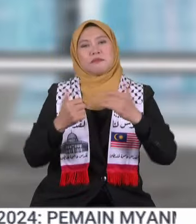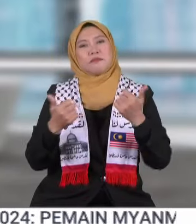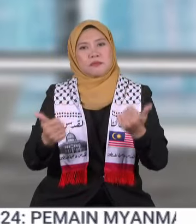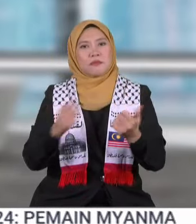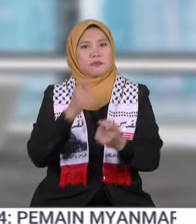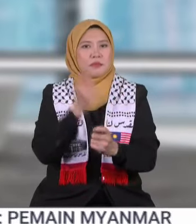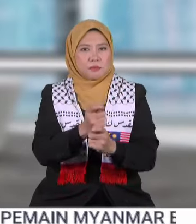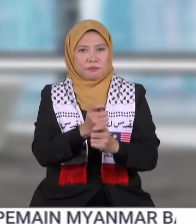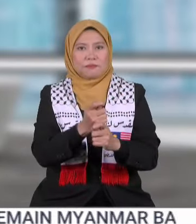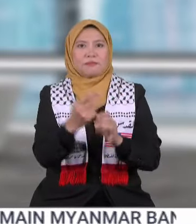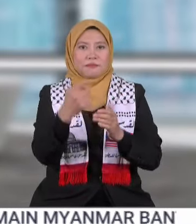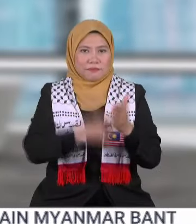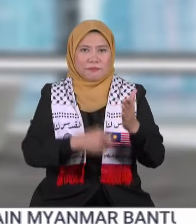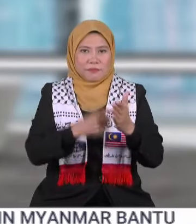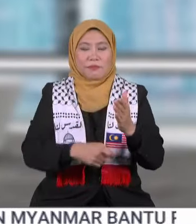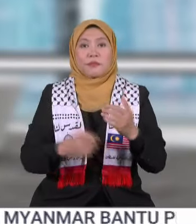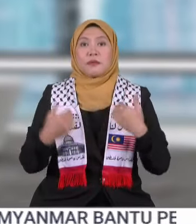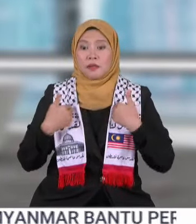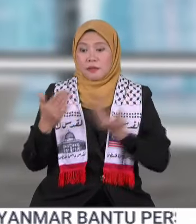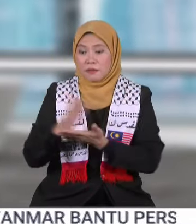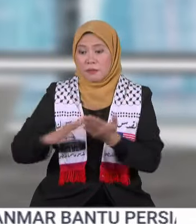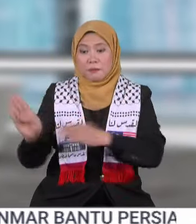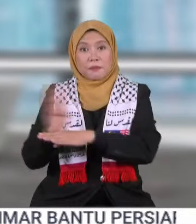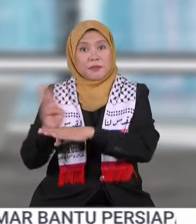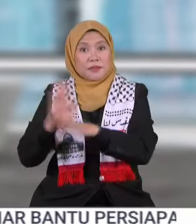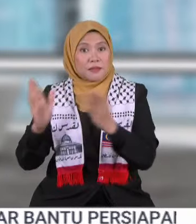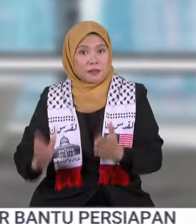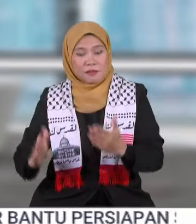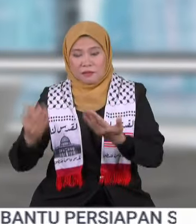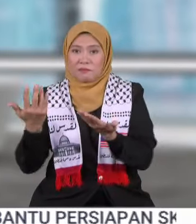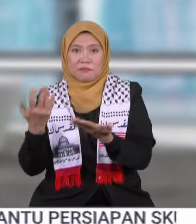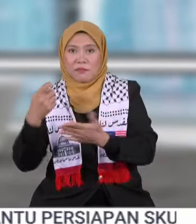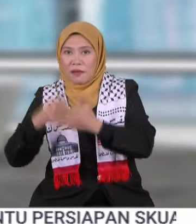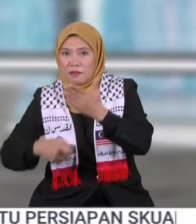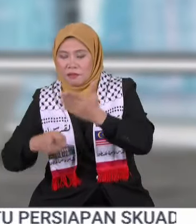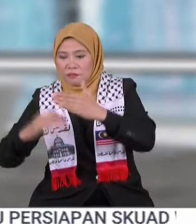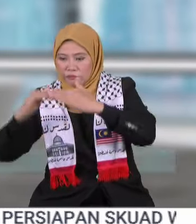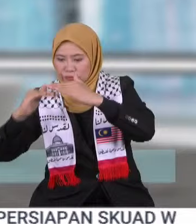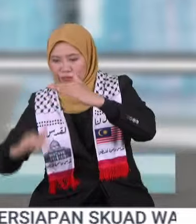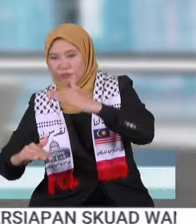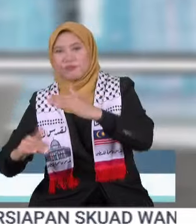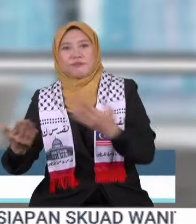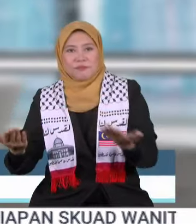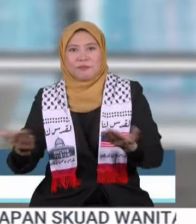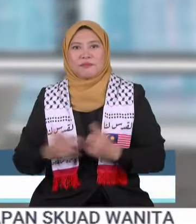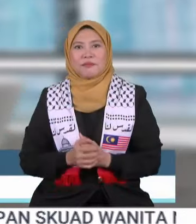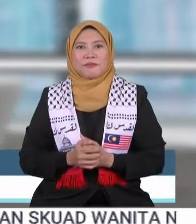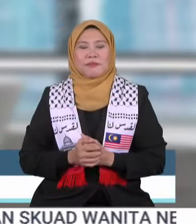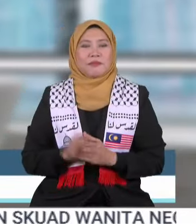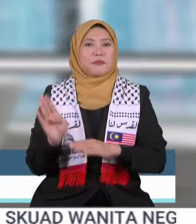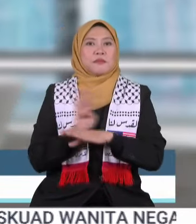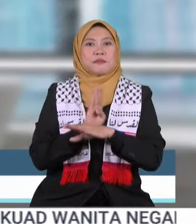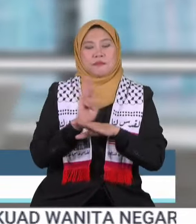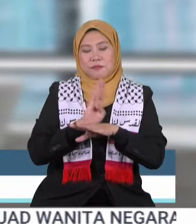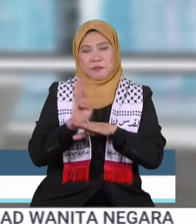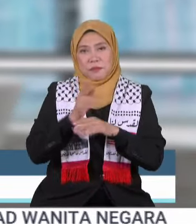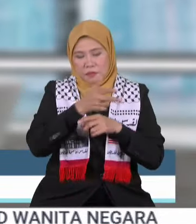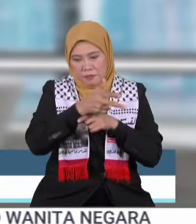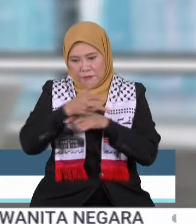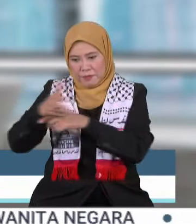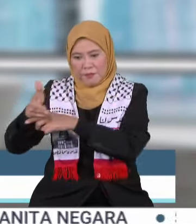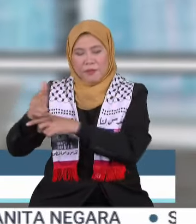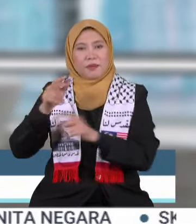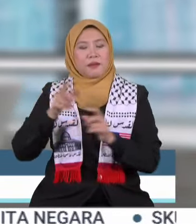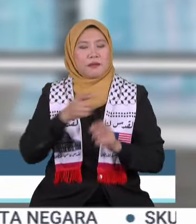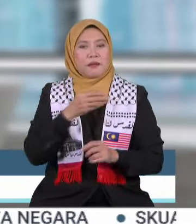yang ditetapkan. Malah ada peniaga meletakkan harga di bawah nilai yang ditetapkan. Ikuti tinjauan Syazwani Samsu bersama Kementerian Perdagangan